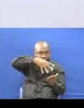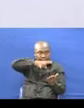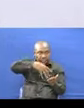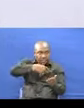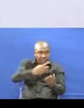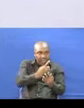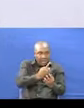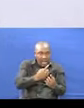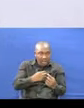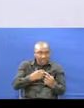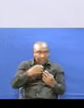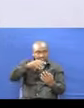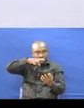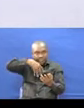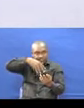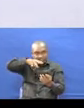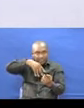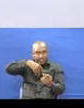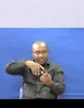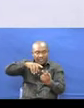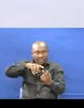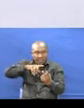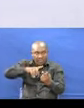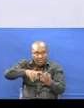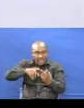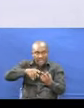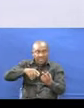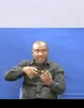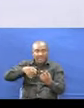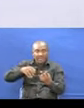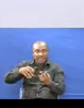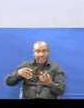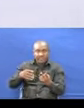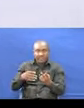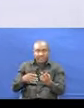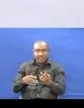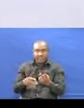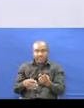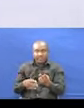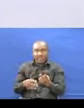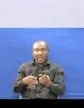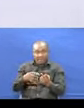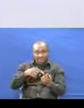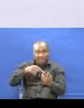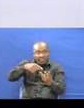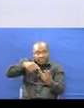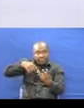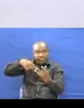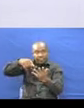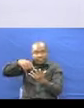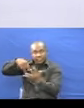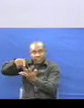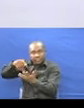katika vipande saba. Na hiki pia ni moja katika vipande saba. Na hiki ni moja katika kipande saba.